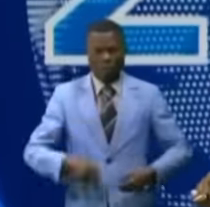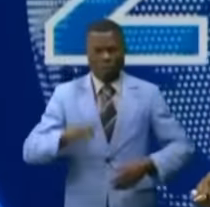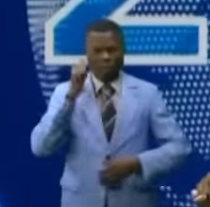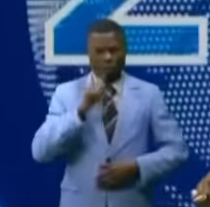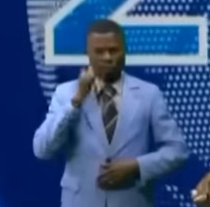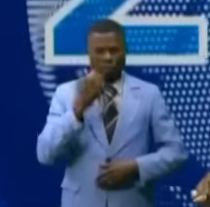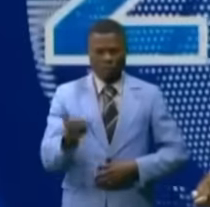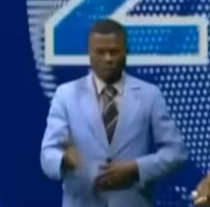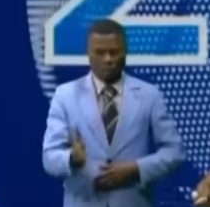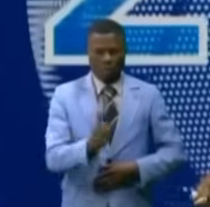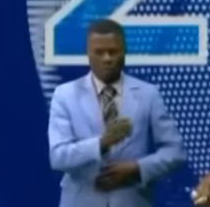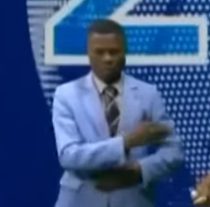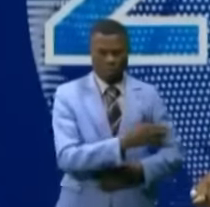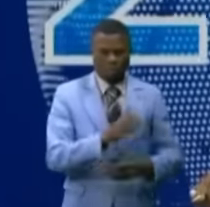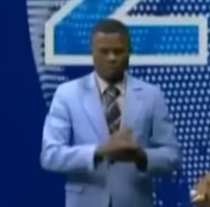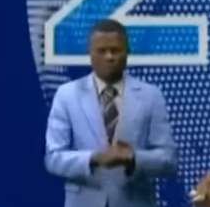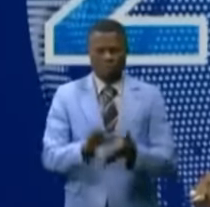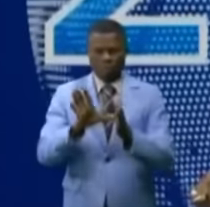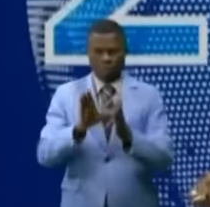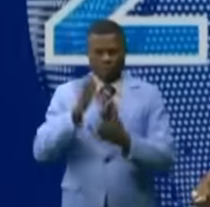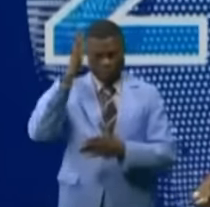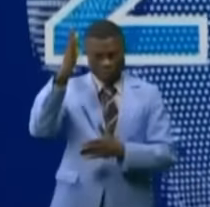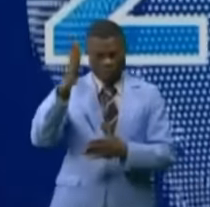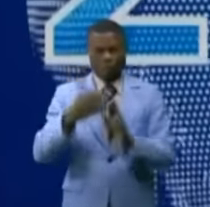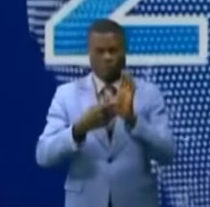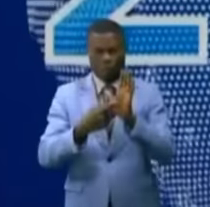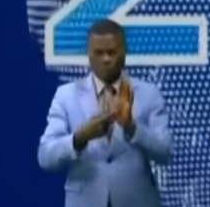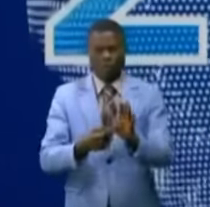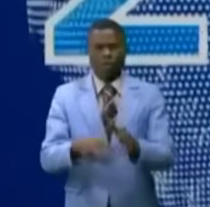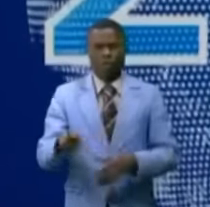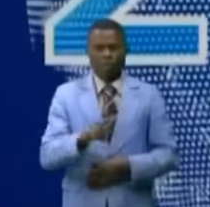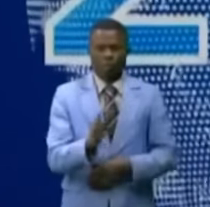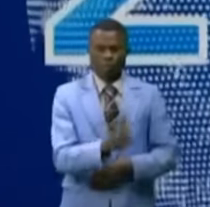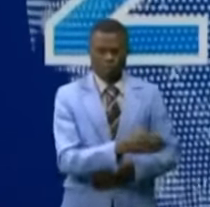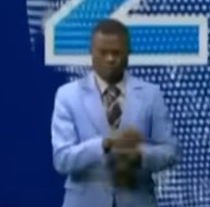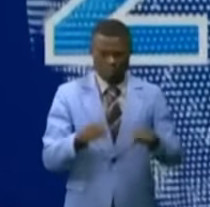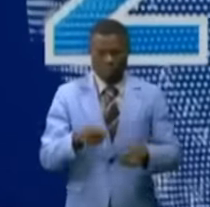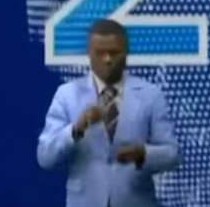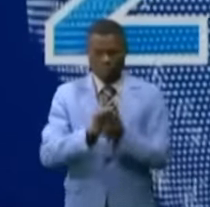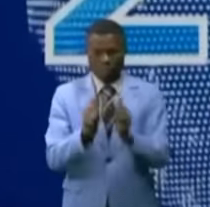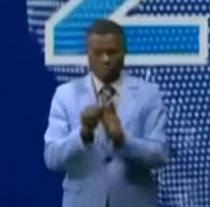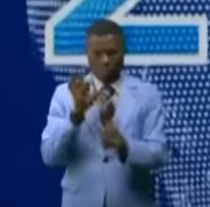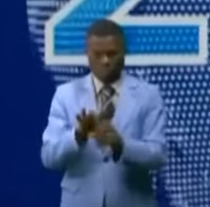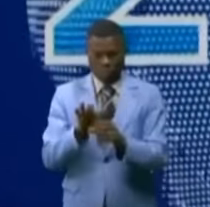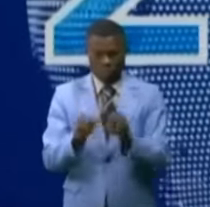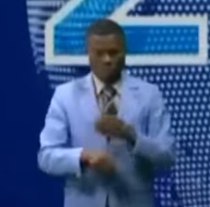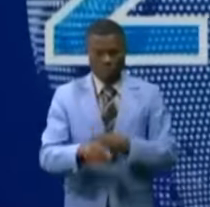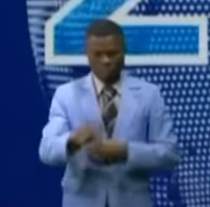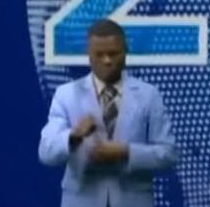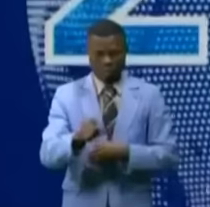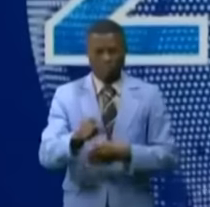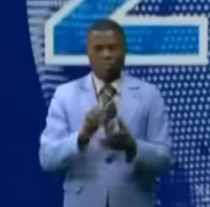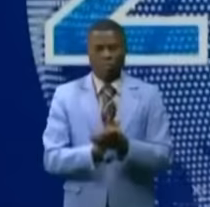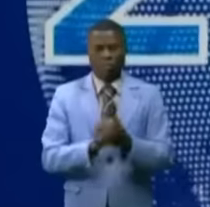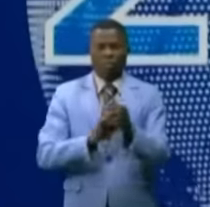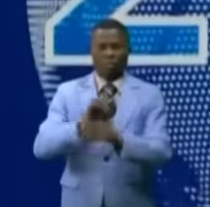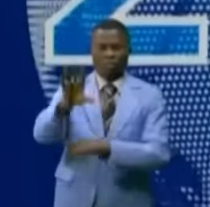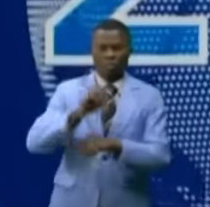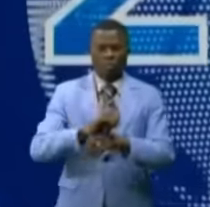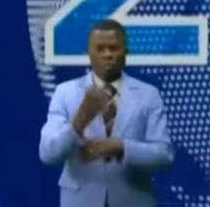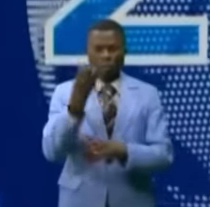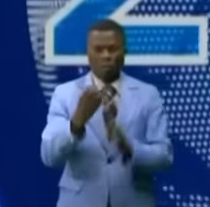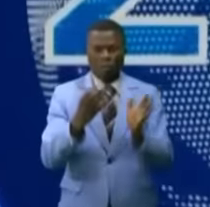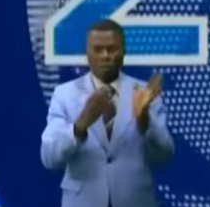fille. Les images dans nos prochaines éditions. Parlons processus électoral en cours vers un déploiement de